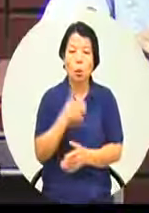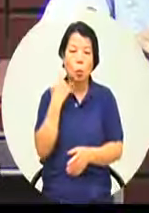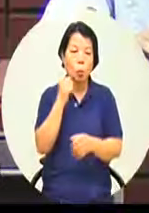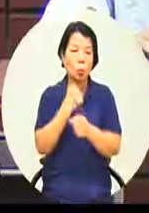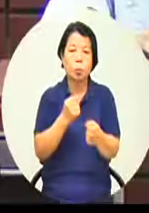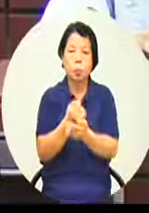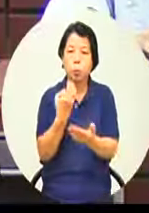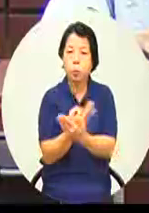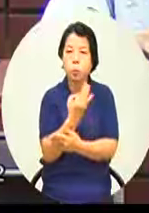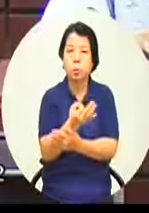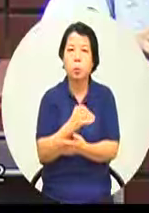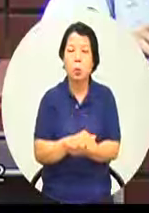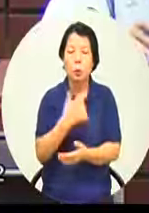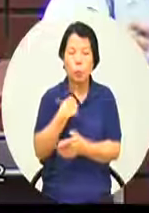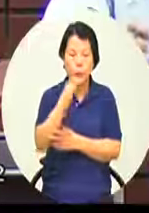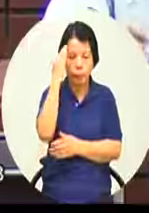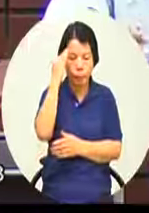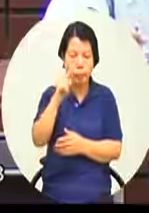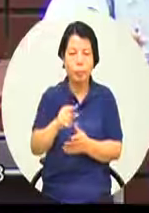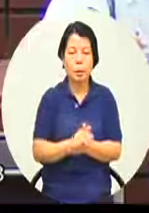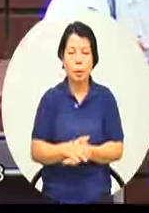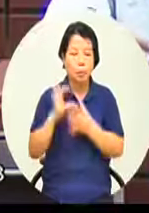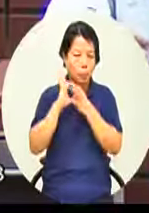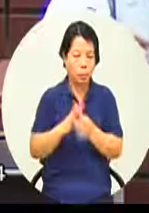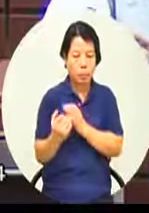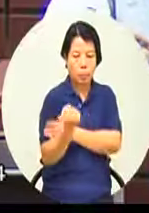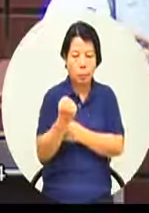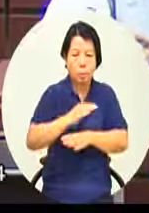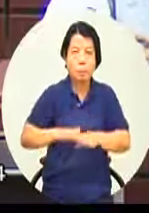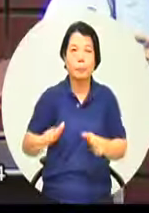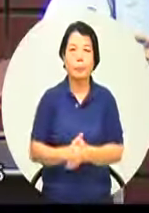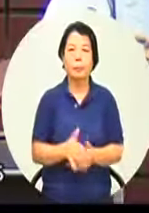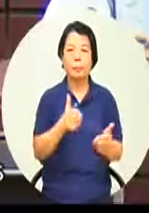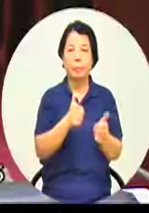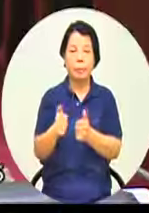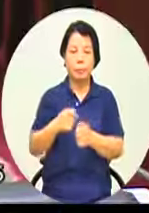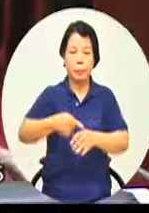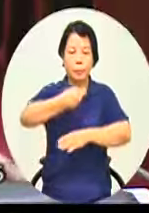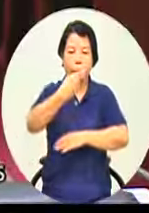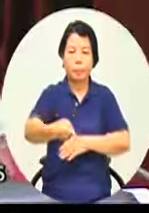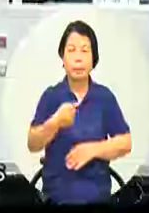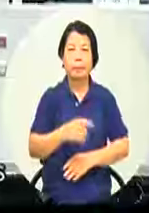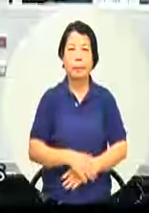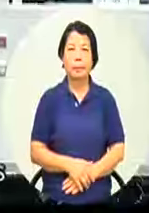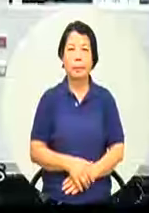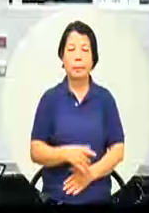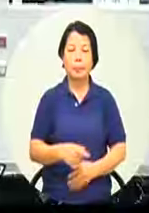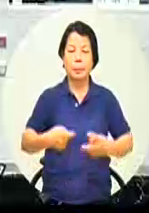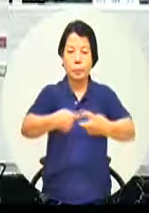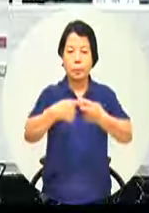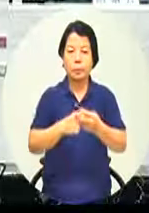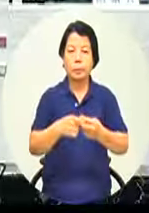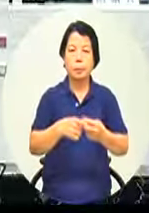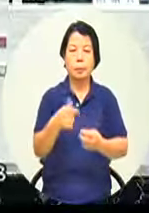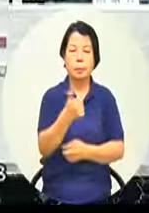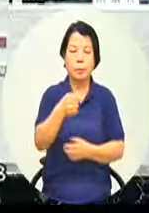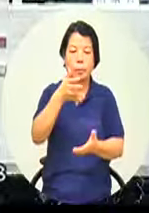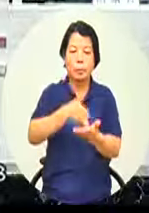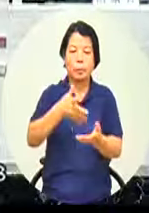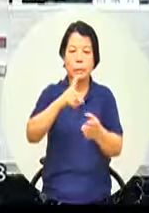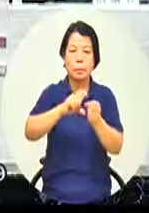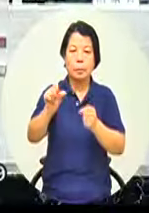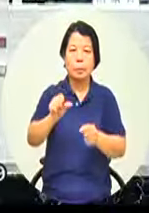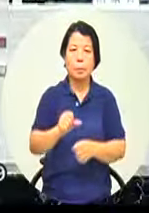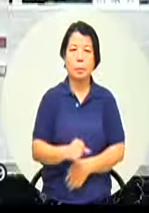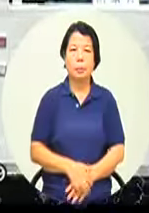候，做得不够，我很抱歉，但是我们会继续努力。 好，接着下去哈，请那个李乔儒议员质询，时间15分钟。